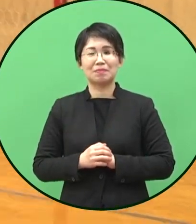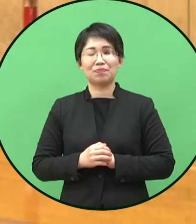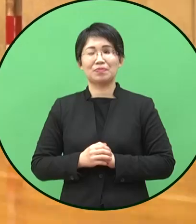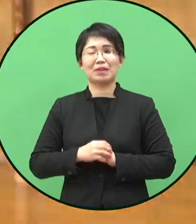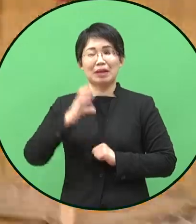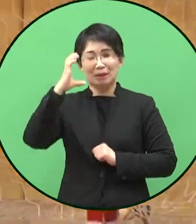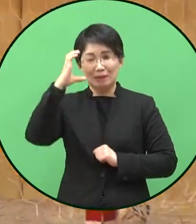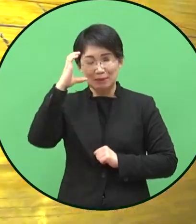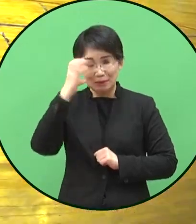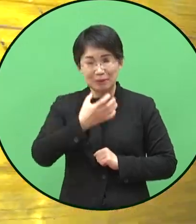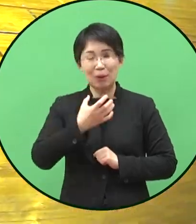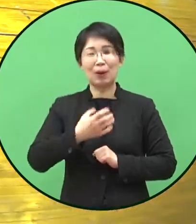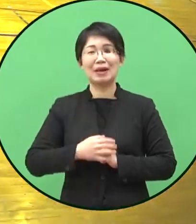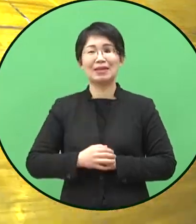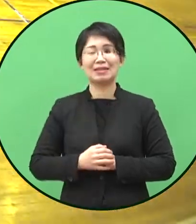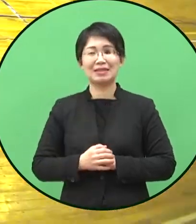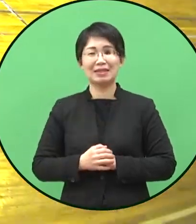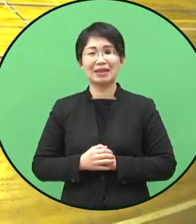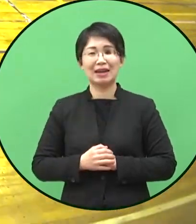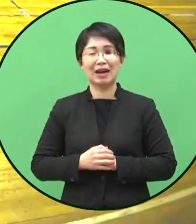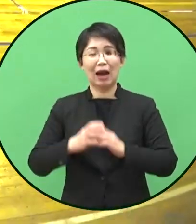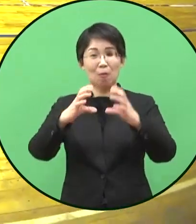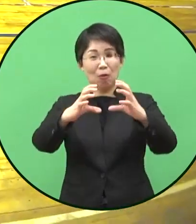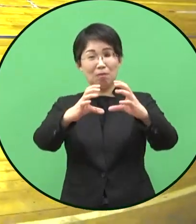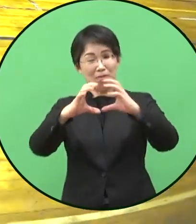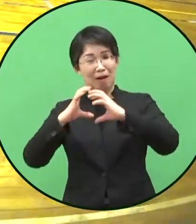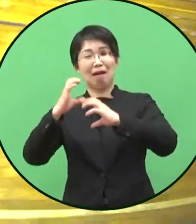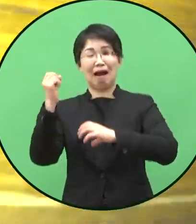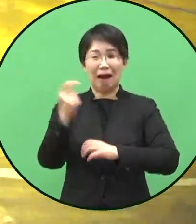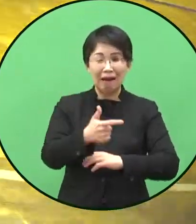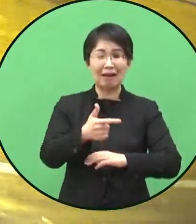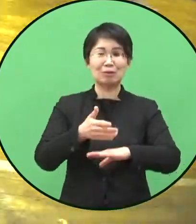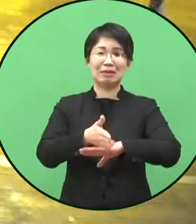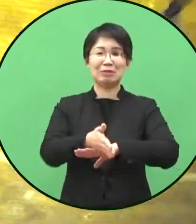すっごい、ボールが速すぎる。